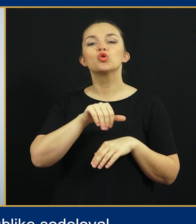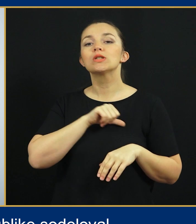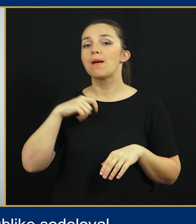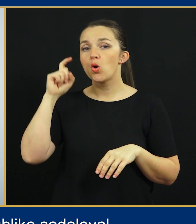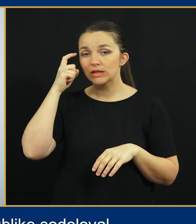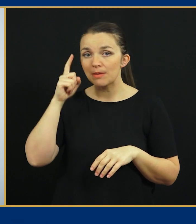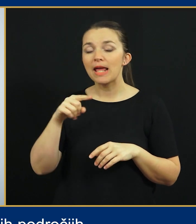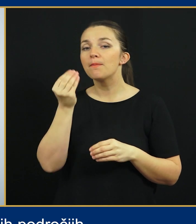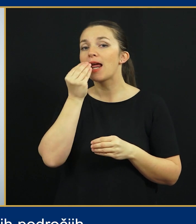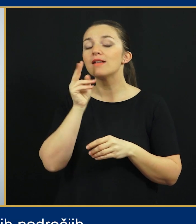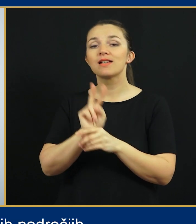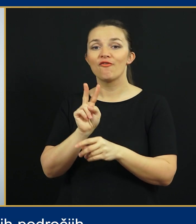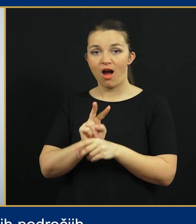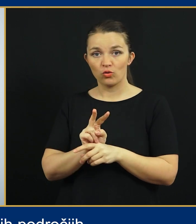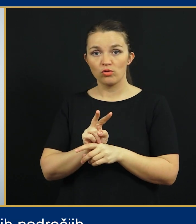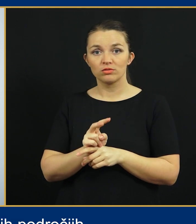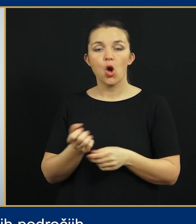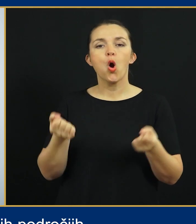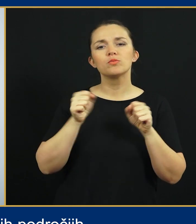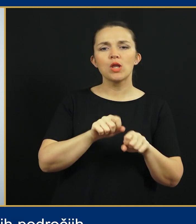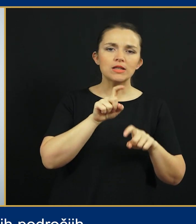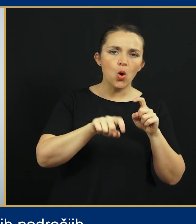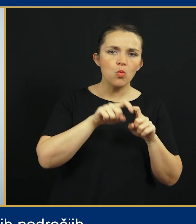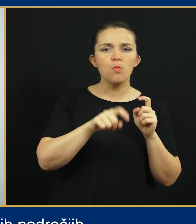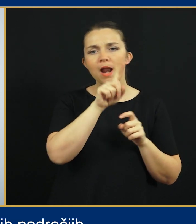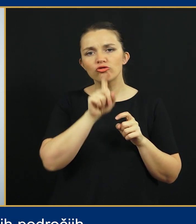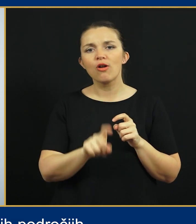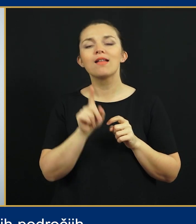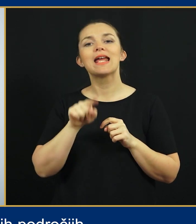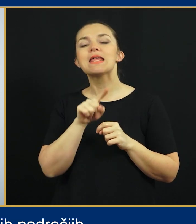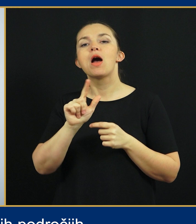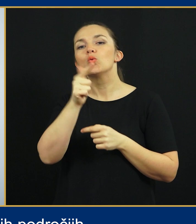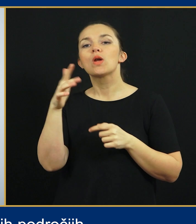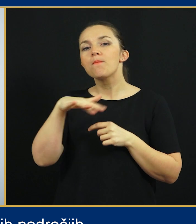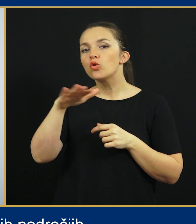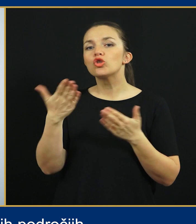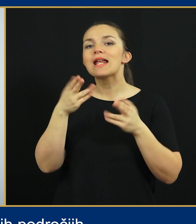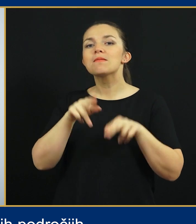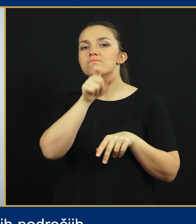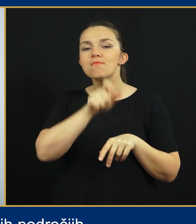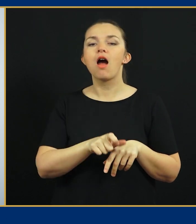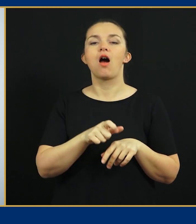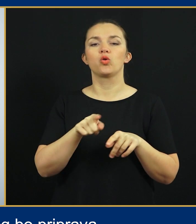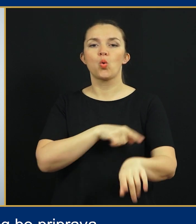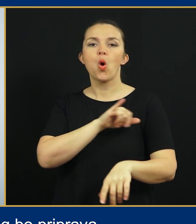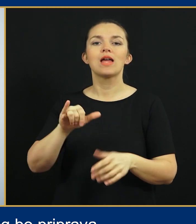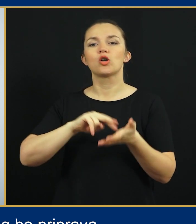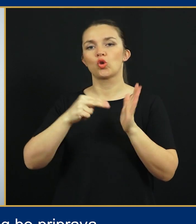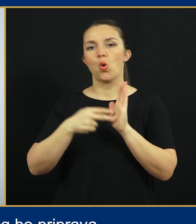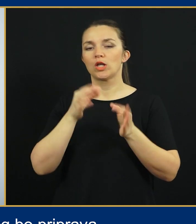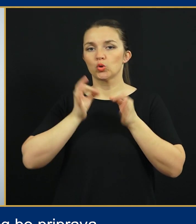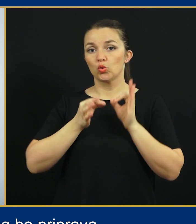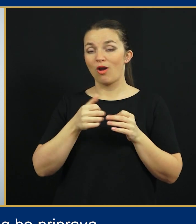prehranske varnosti, gospodarskih vprašanj ter drugih področjih, kjer ima dolgoletne strokovne izkušnje. Ena izmed